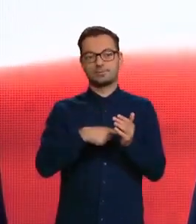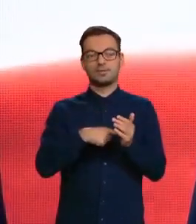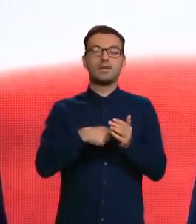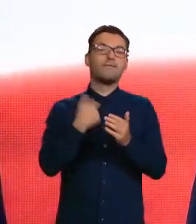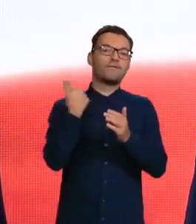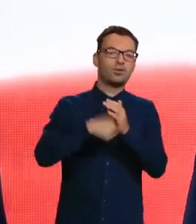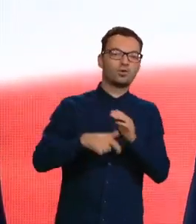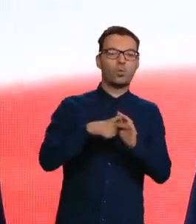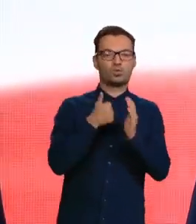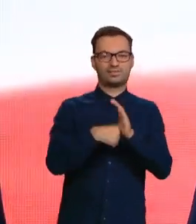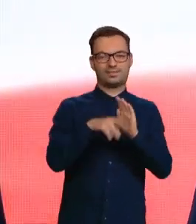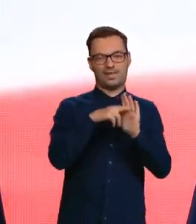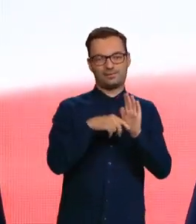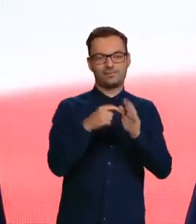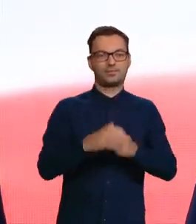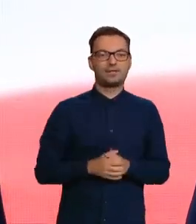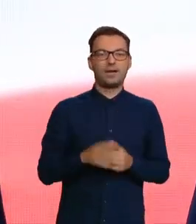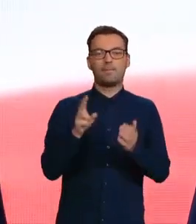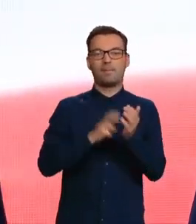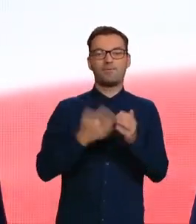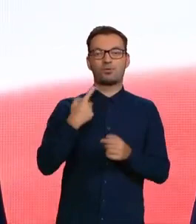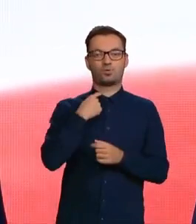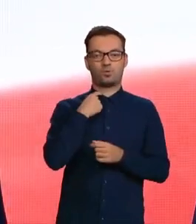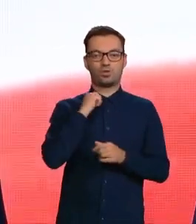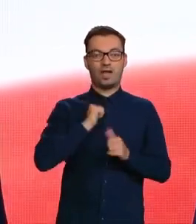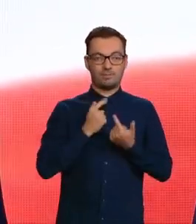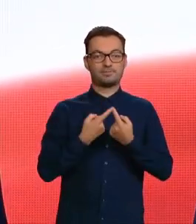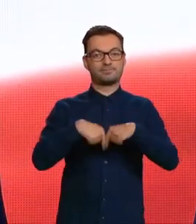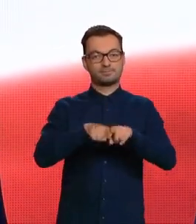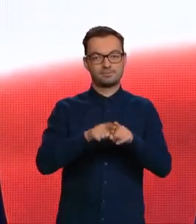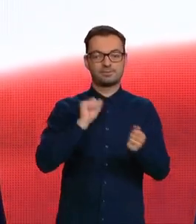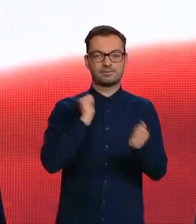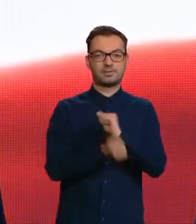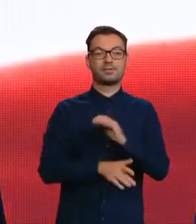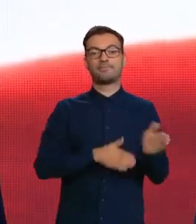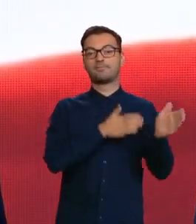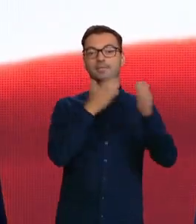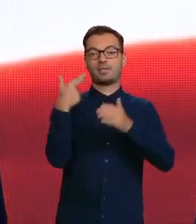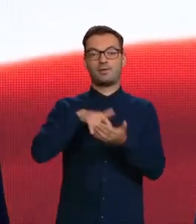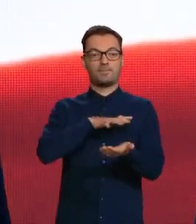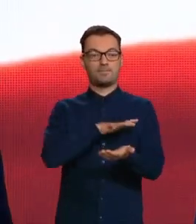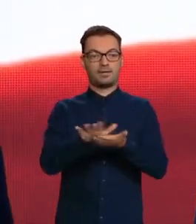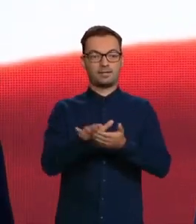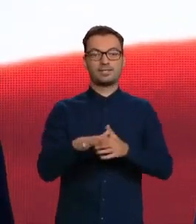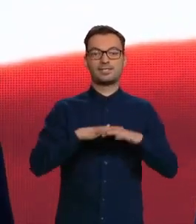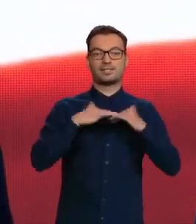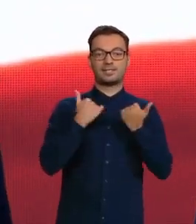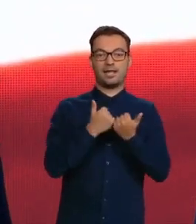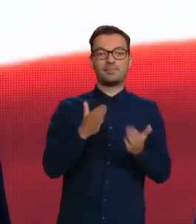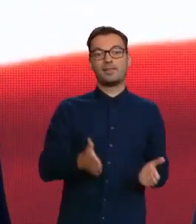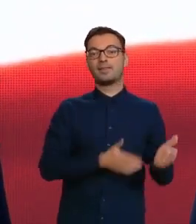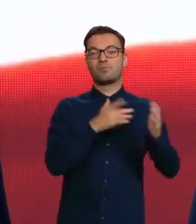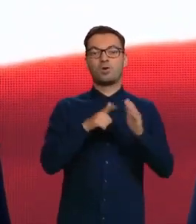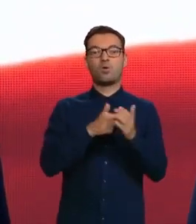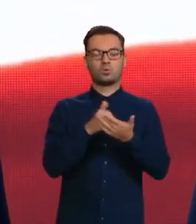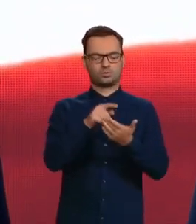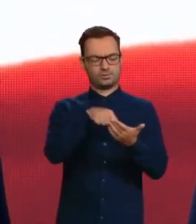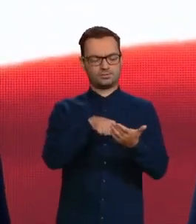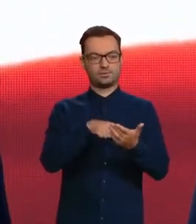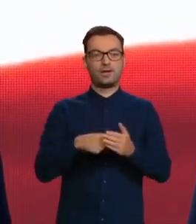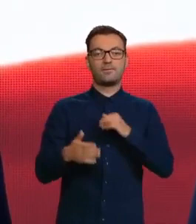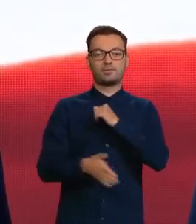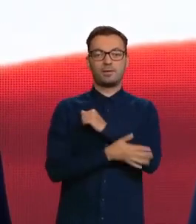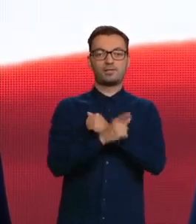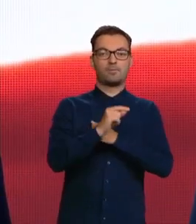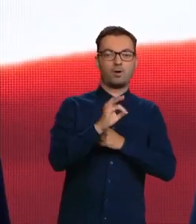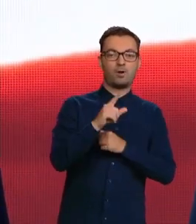ustawie. Wnioskodawcom zabrakło 5 głosów do wprowadzenia tej zmiany. W 2015 roku przez Sejm przeszła kolejna ustawa z poparciem